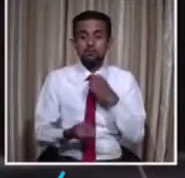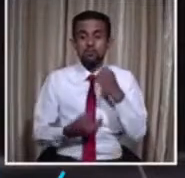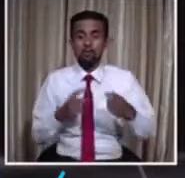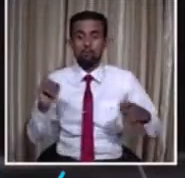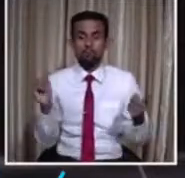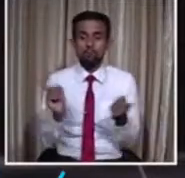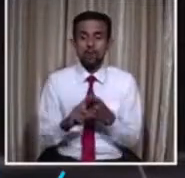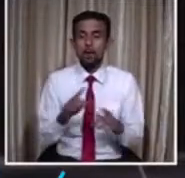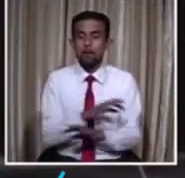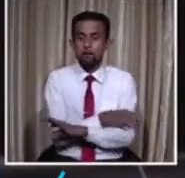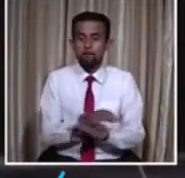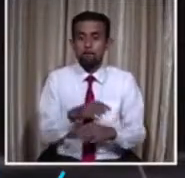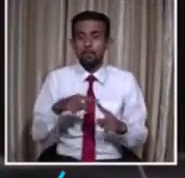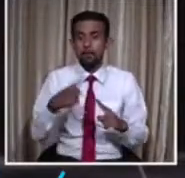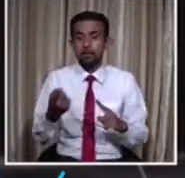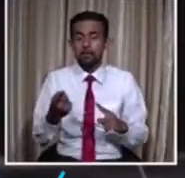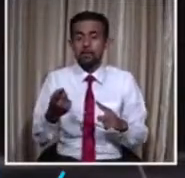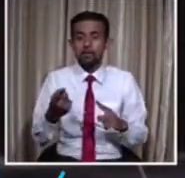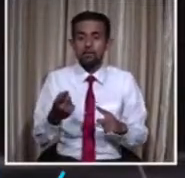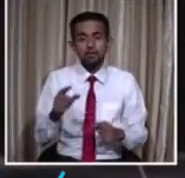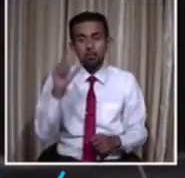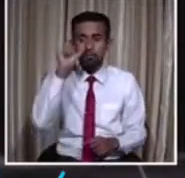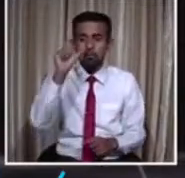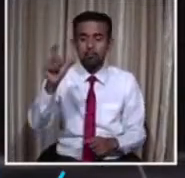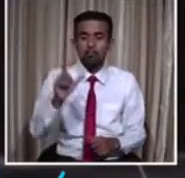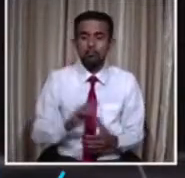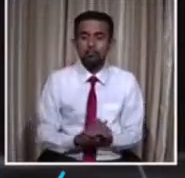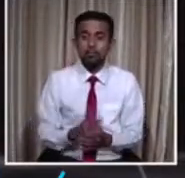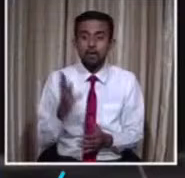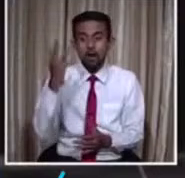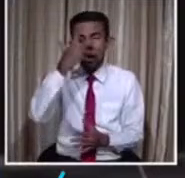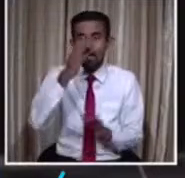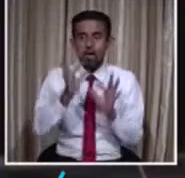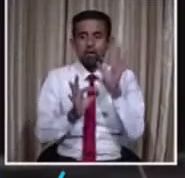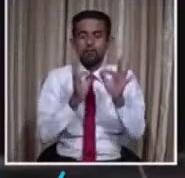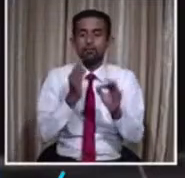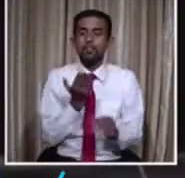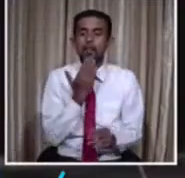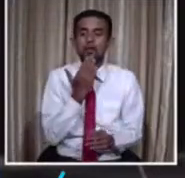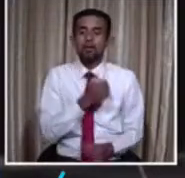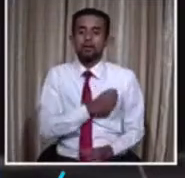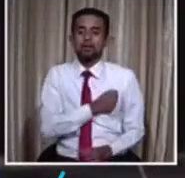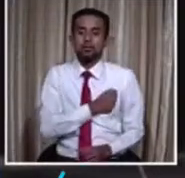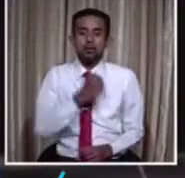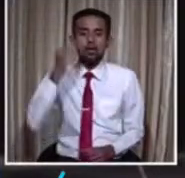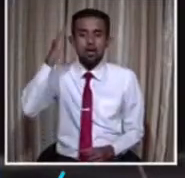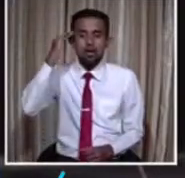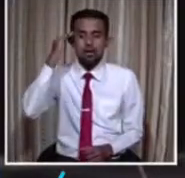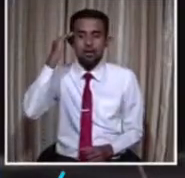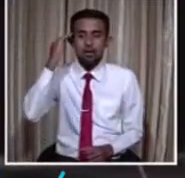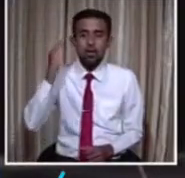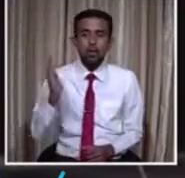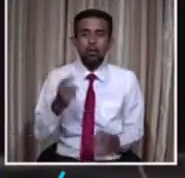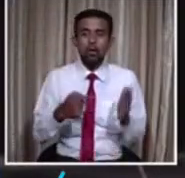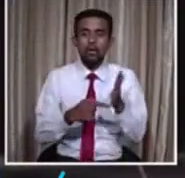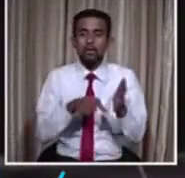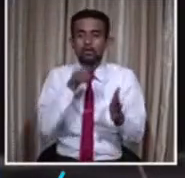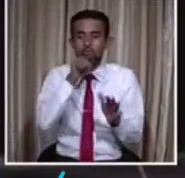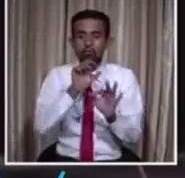Ar plan ni kerja ini langkah chapter dambalan nugu. Ar lassana kata orang, Amerika anu tanah putih tuh dia mail, ukutan Twitter dana